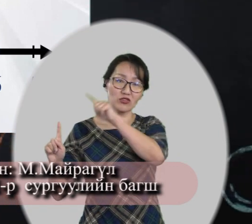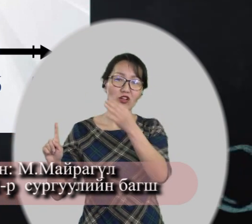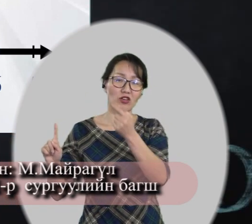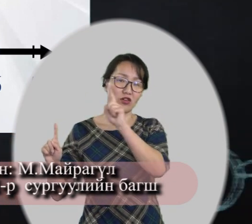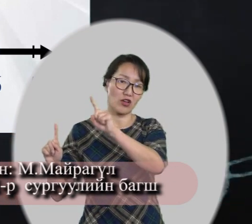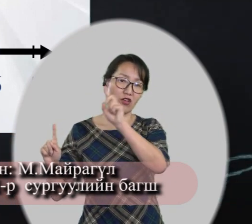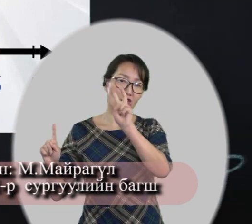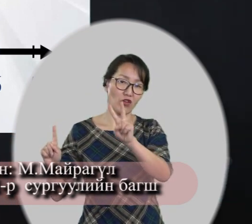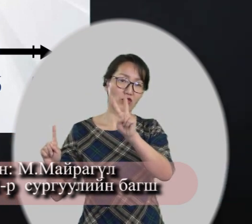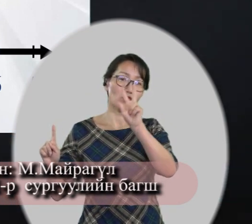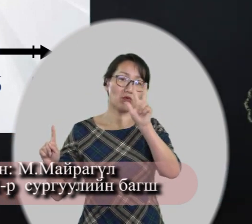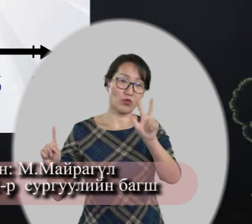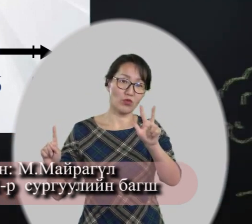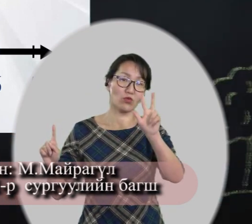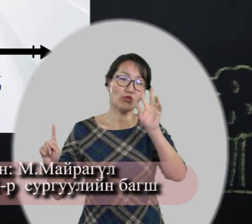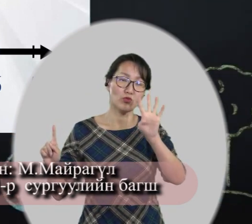санайық. 1,